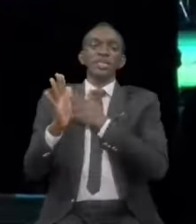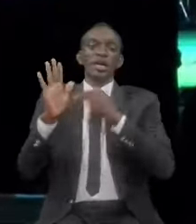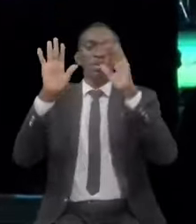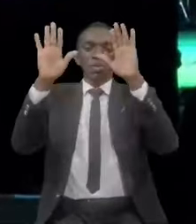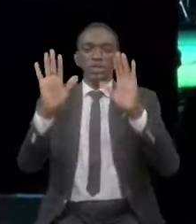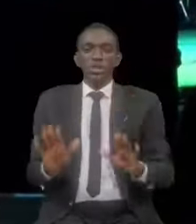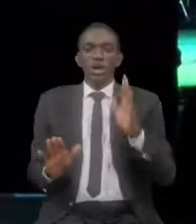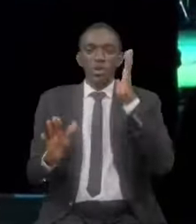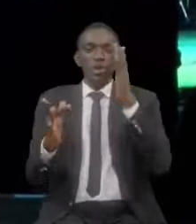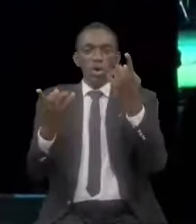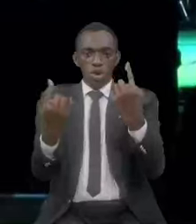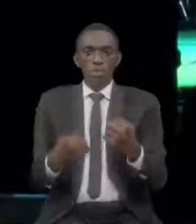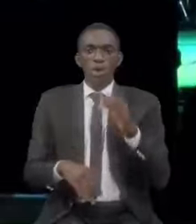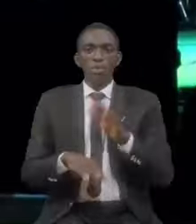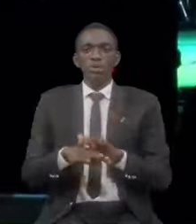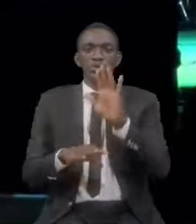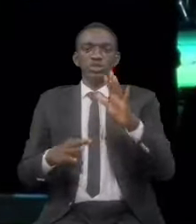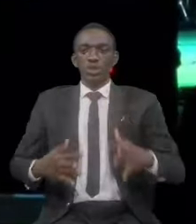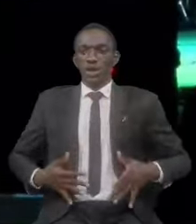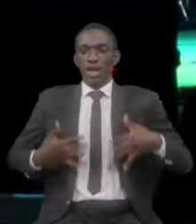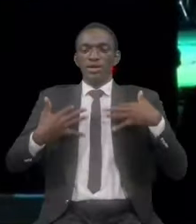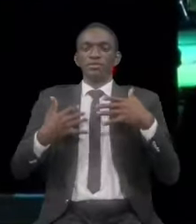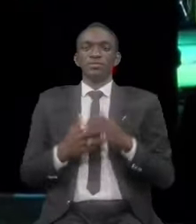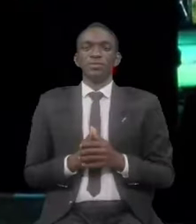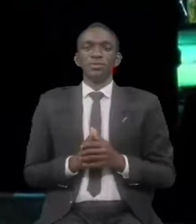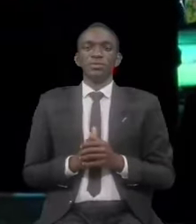prodiges viendront sur votre vie.